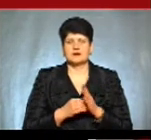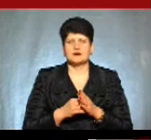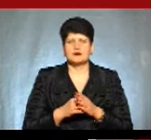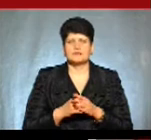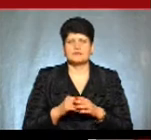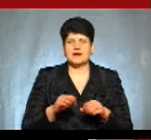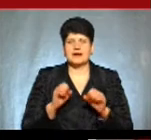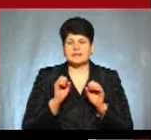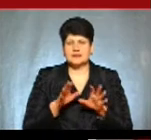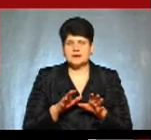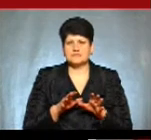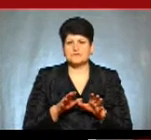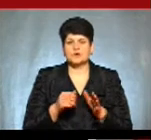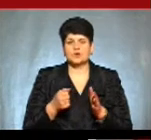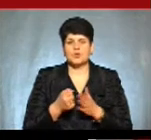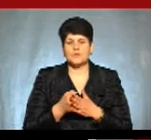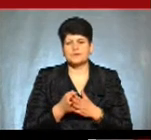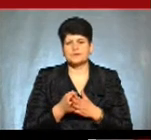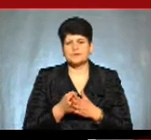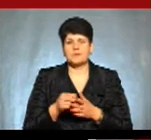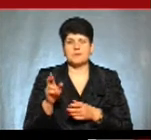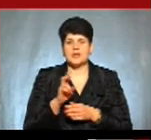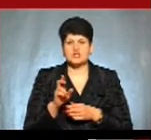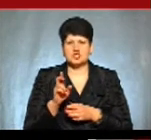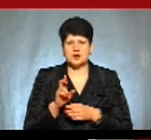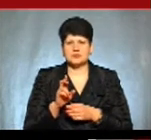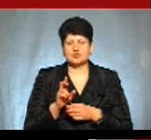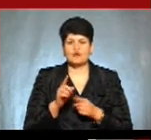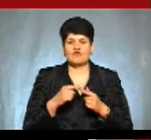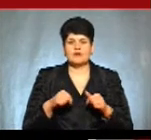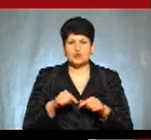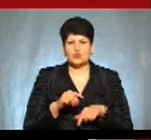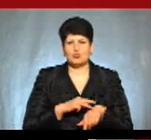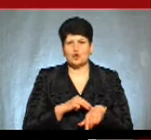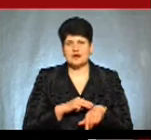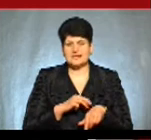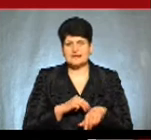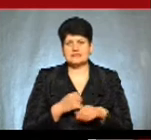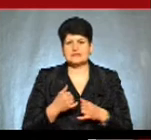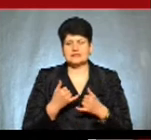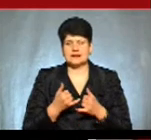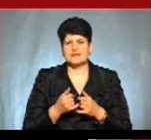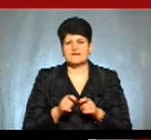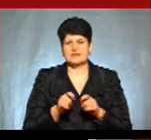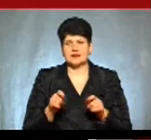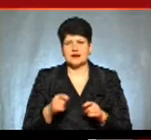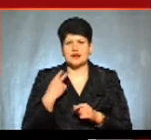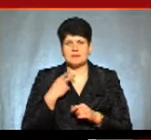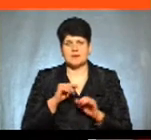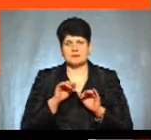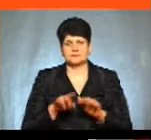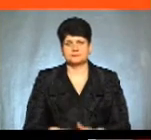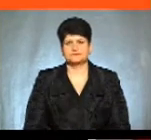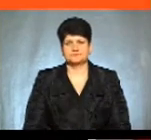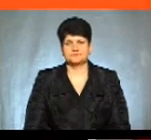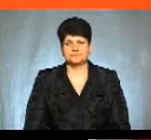бензопилою передані до Бережанського відділу поліції для відкриття кримінального провадження.